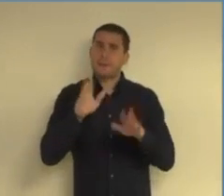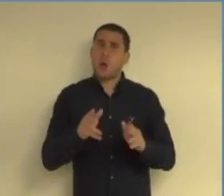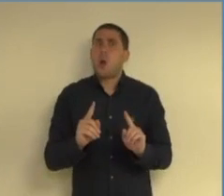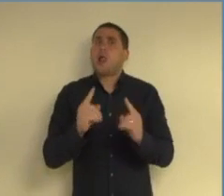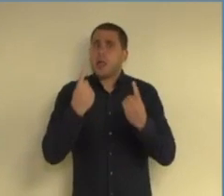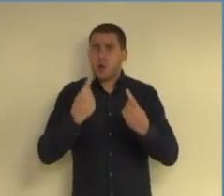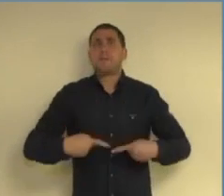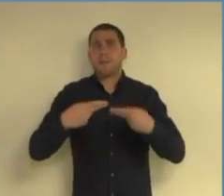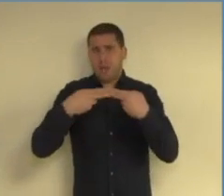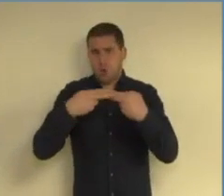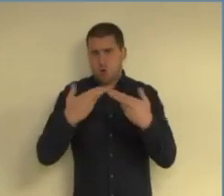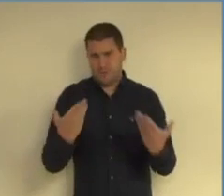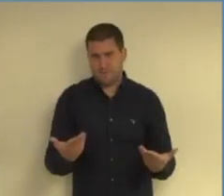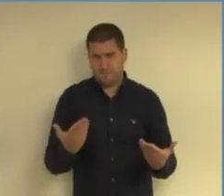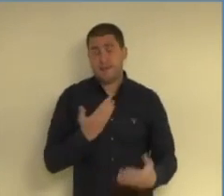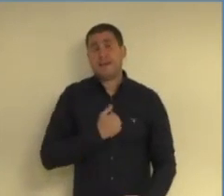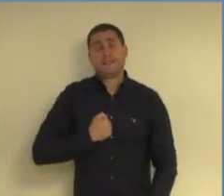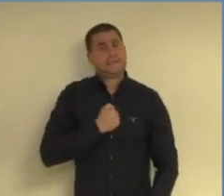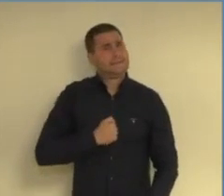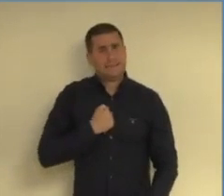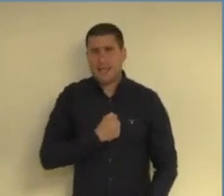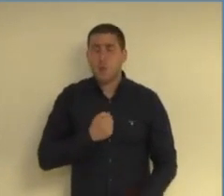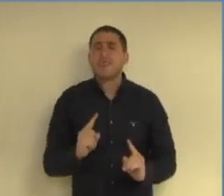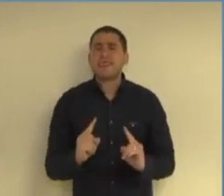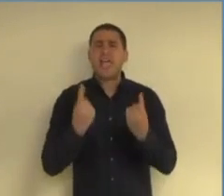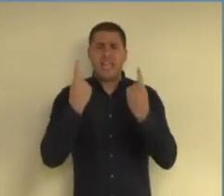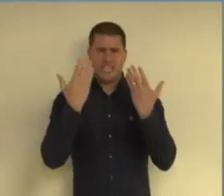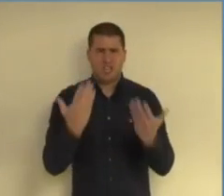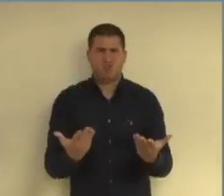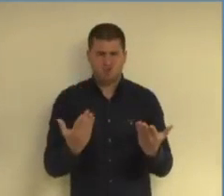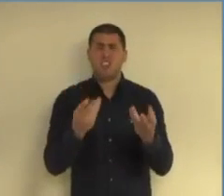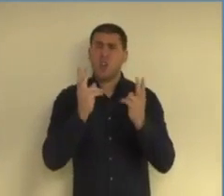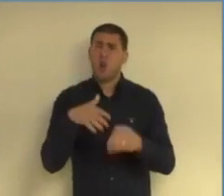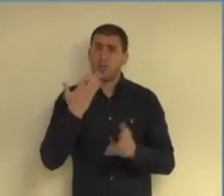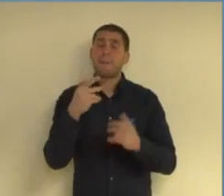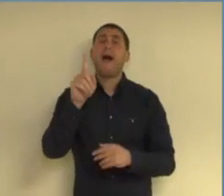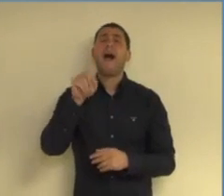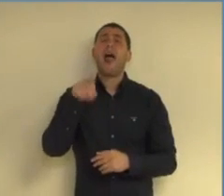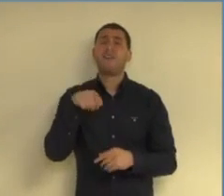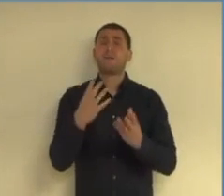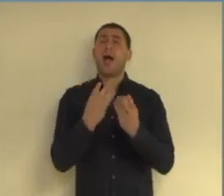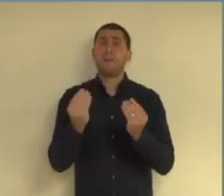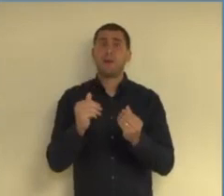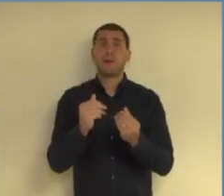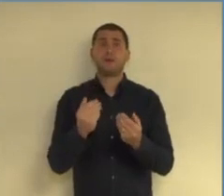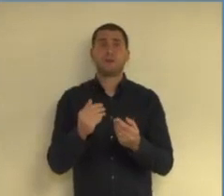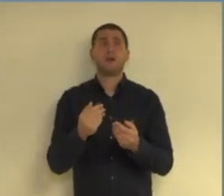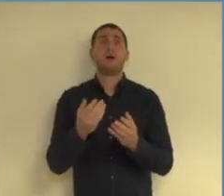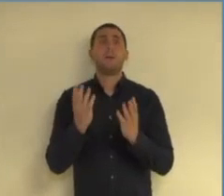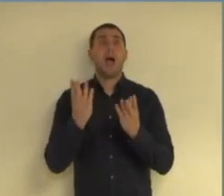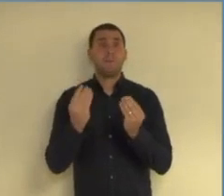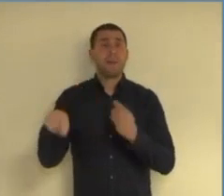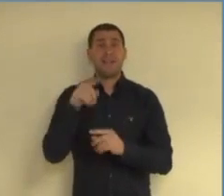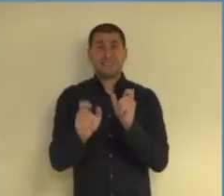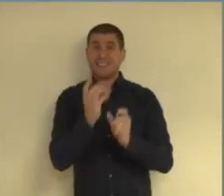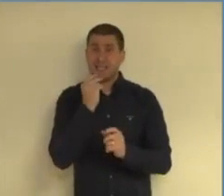יכול לקרות בימים הקרובים. לצערנו בתרחישים שלנו יכולים להיות אלפים רבים מאוד מאזרחי